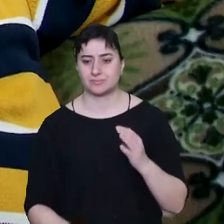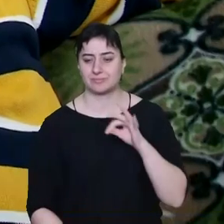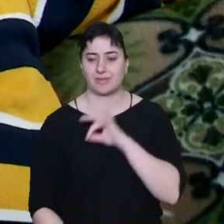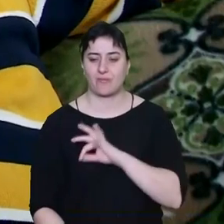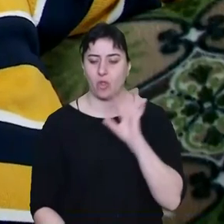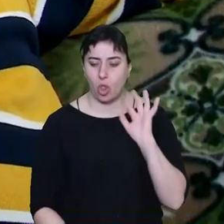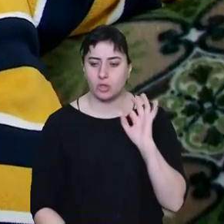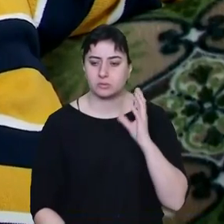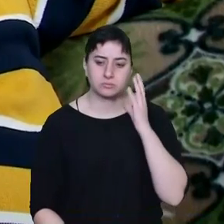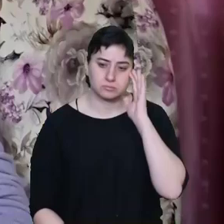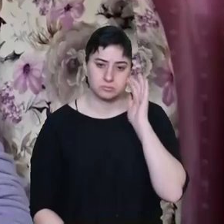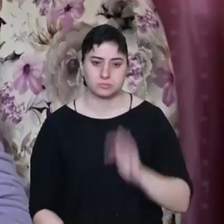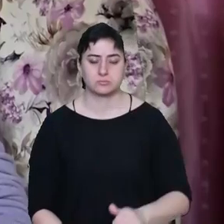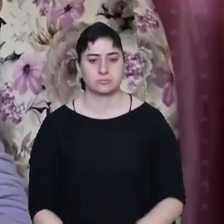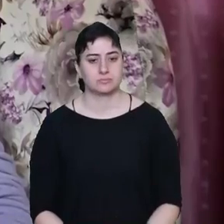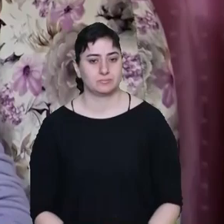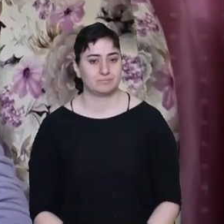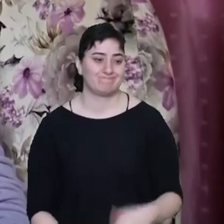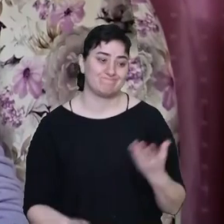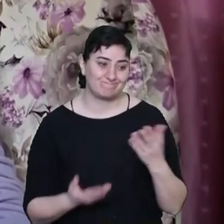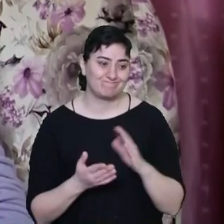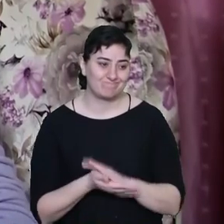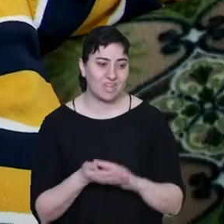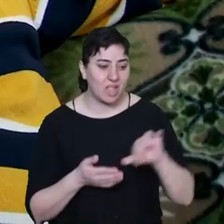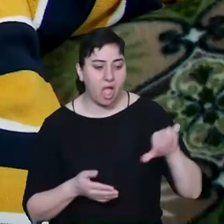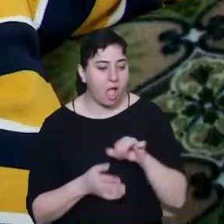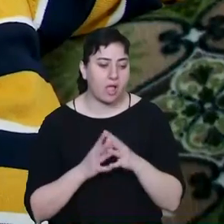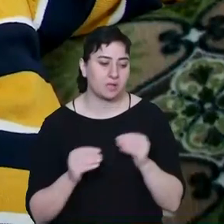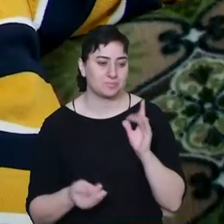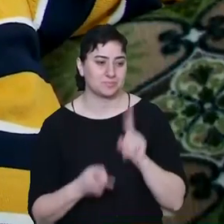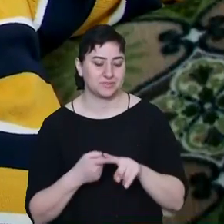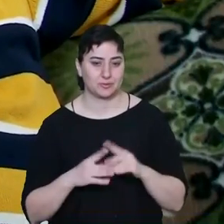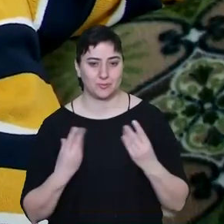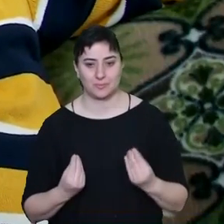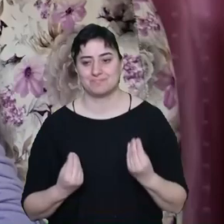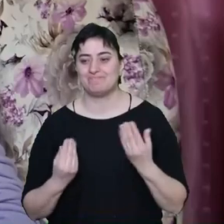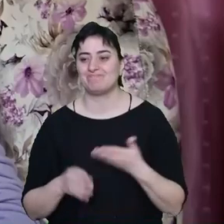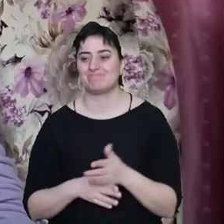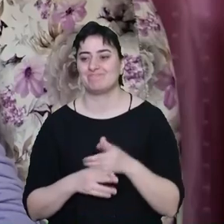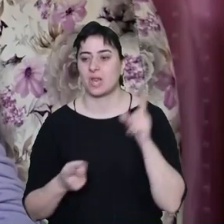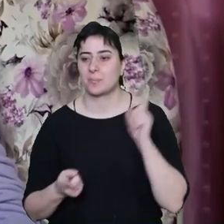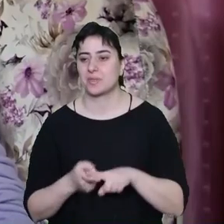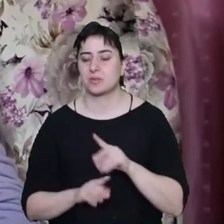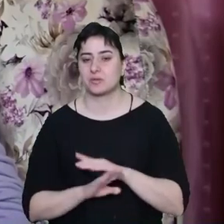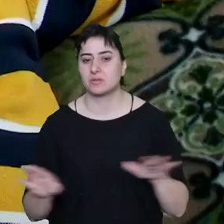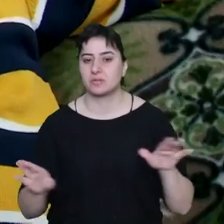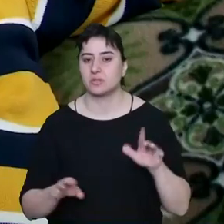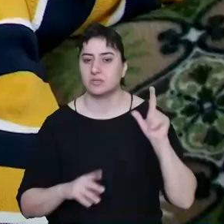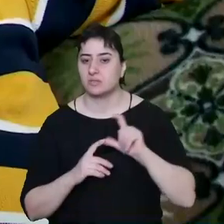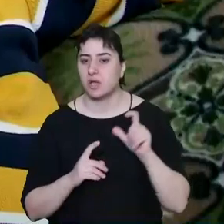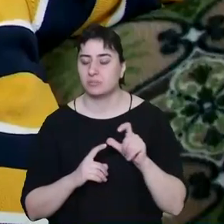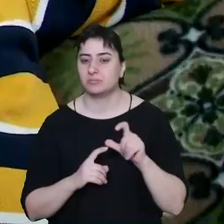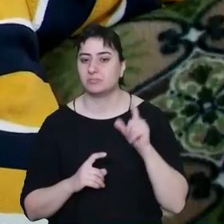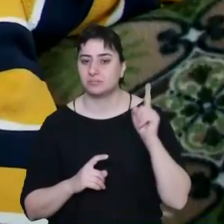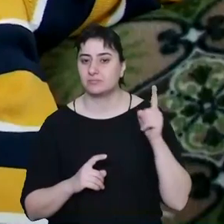olacaktı. Of. Hoşafın yağı kesildi diyorsun yani. Aynen öyle, aynen öyle. Yani Zarp Bey'i titretip